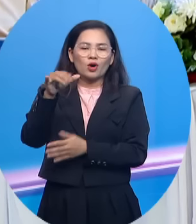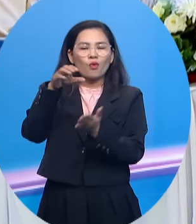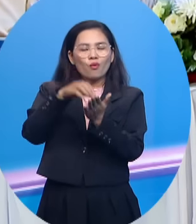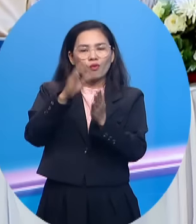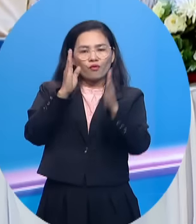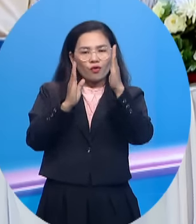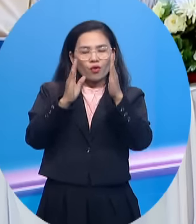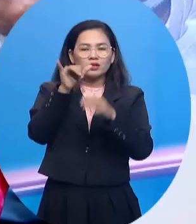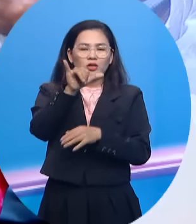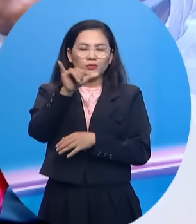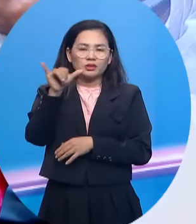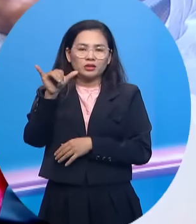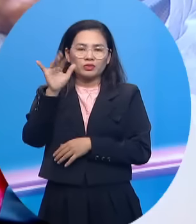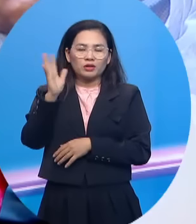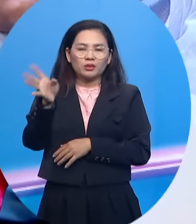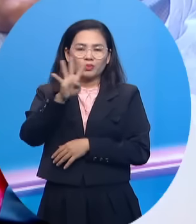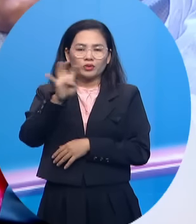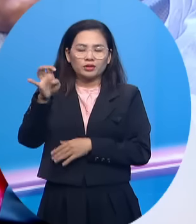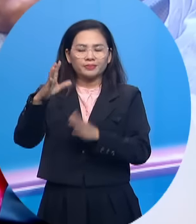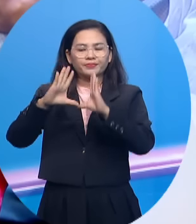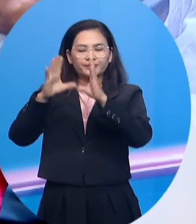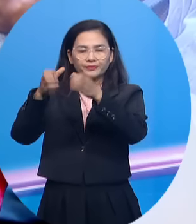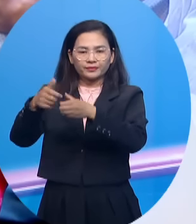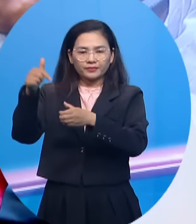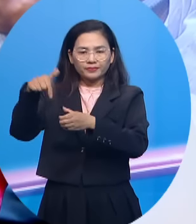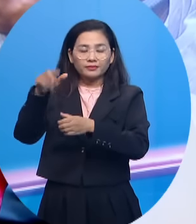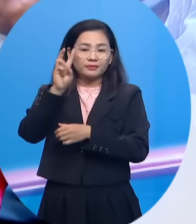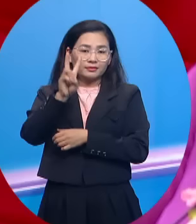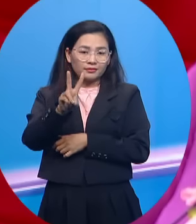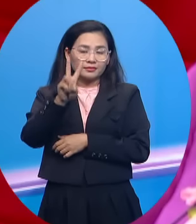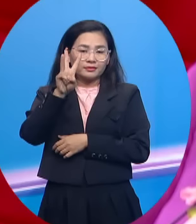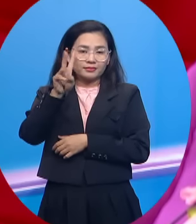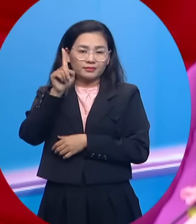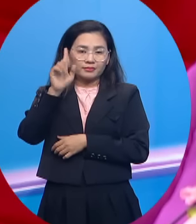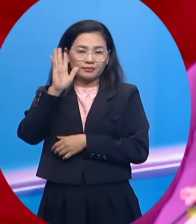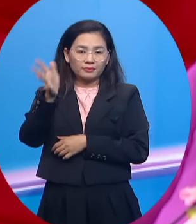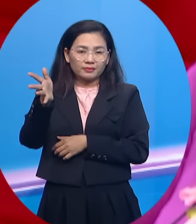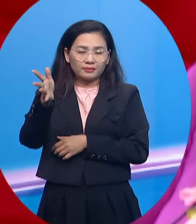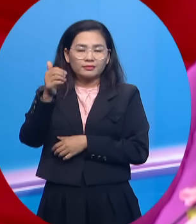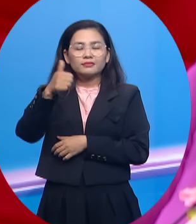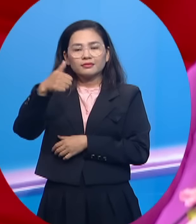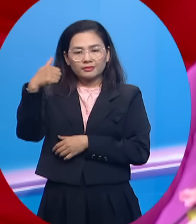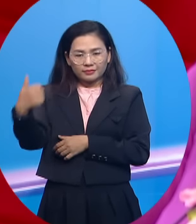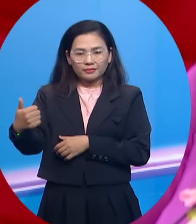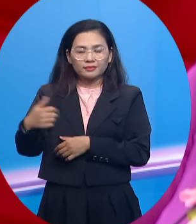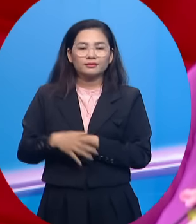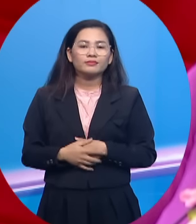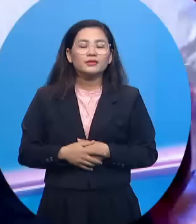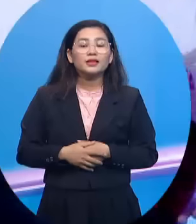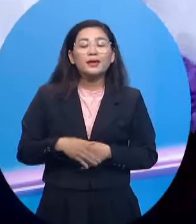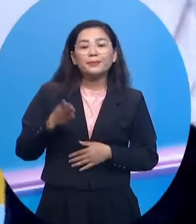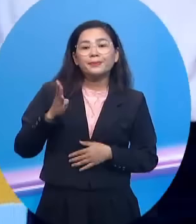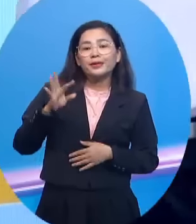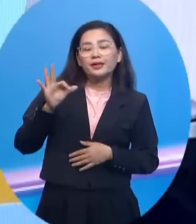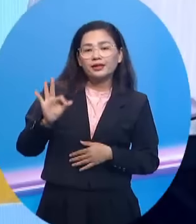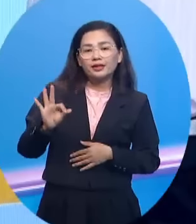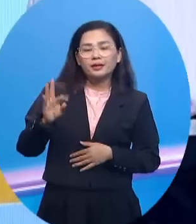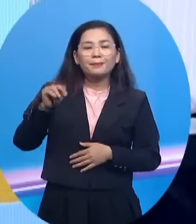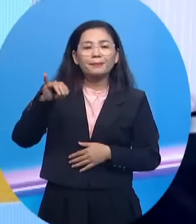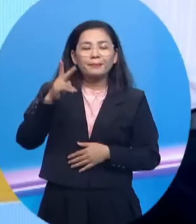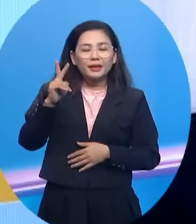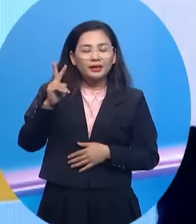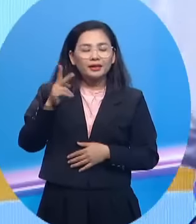với 66.427 hộ gia đình và 231.847 nhân khẩu. Bí thư quận ủy Lê Văn Minh ghi nhận